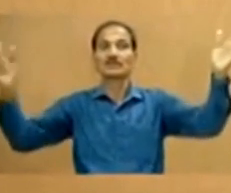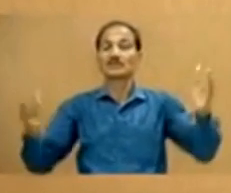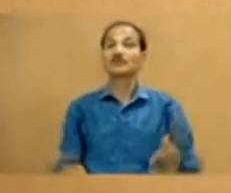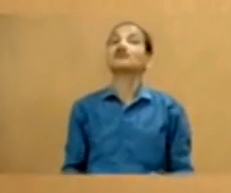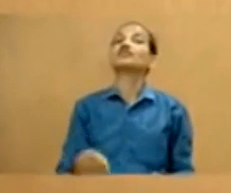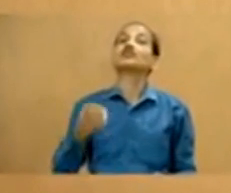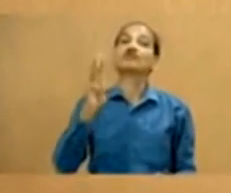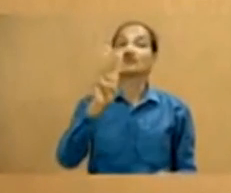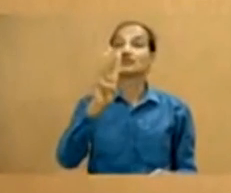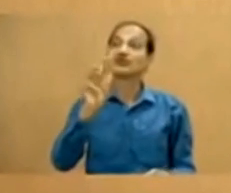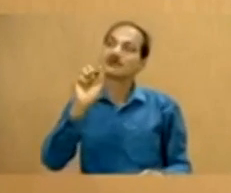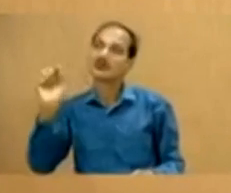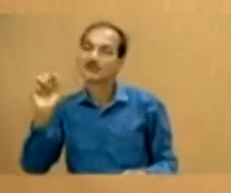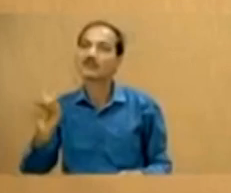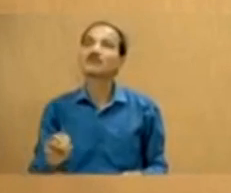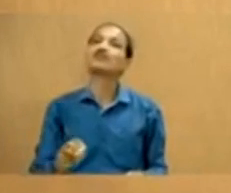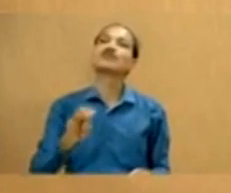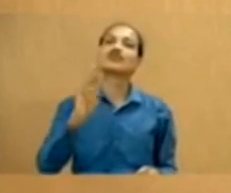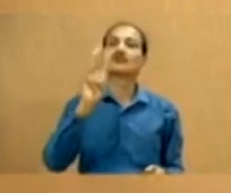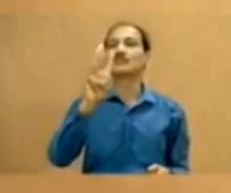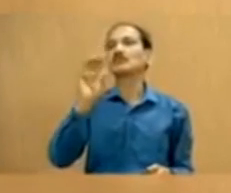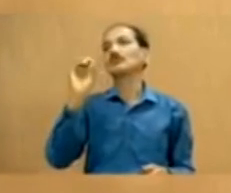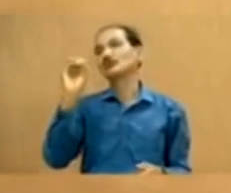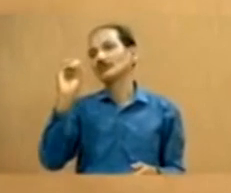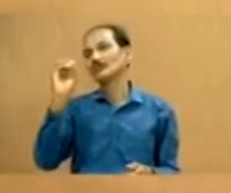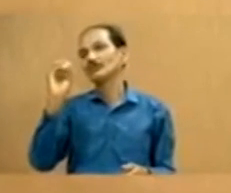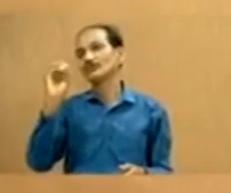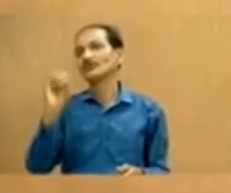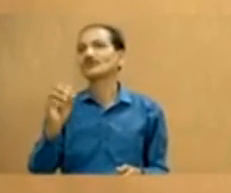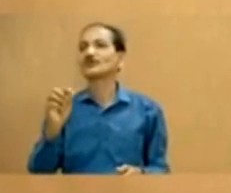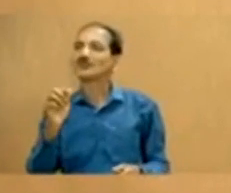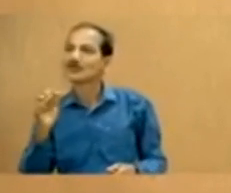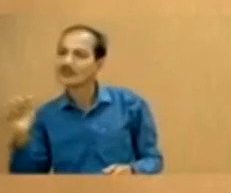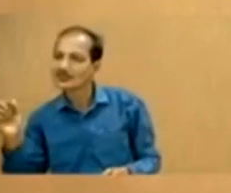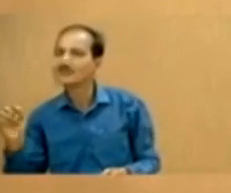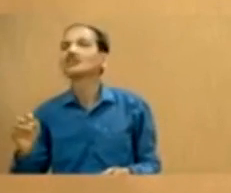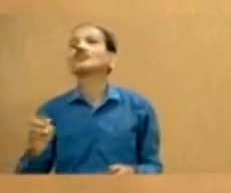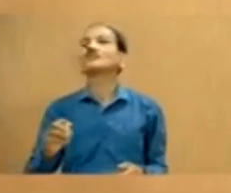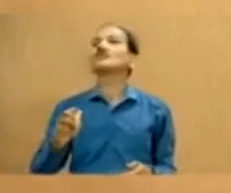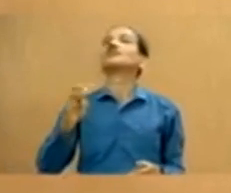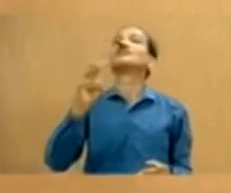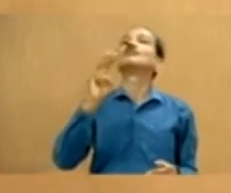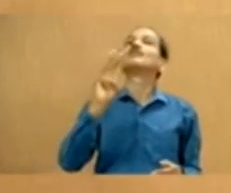ତିରିଶ, ତିରିଶରୁ ତିନିଶହ ଆମେ ଯିବା କି ଯିବା ନାହିଁ ତା ଆମରି ହାତରେ ଅଛି।